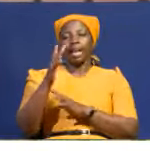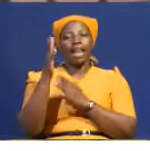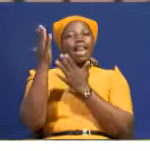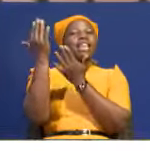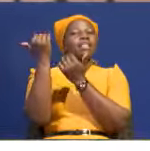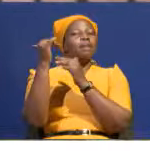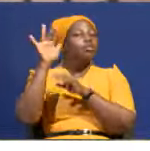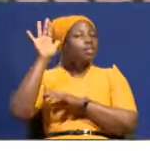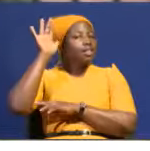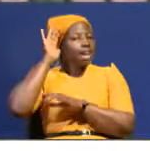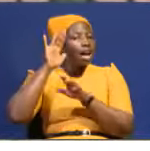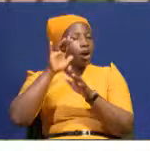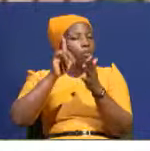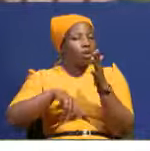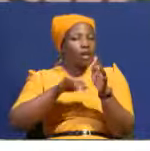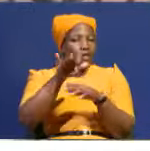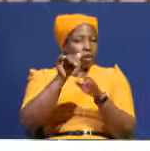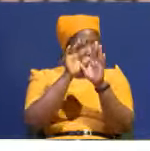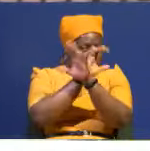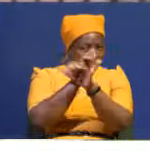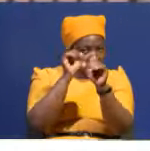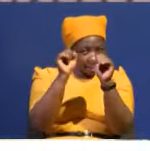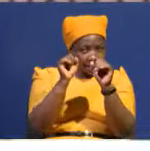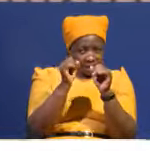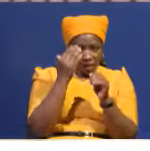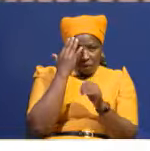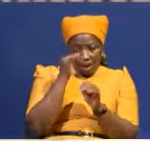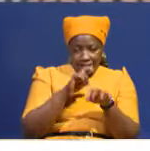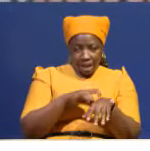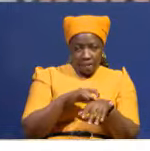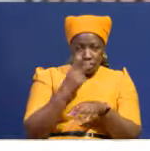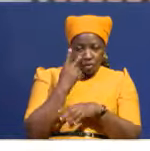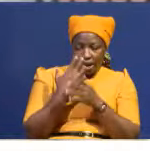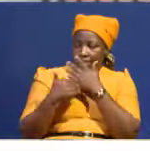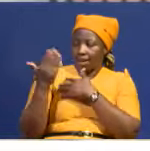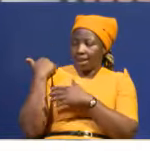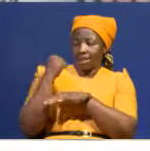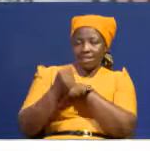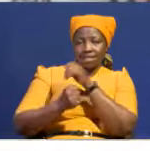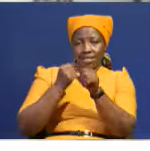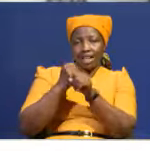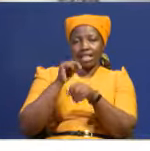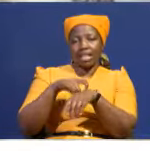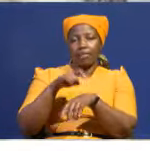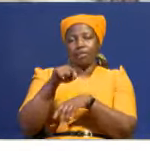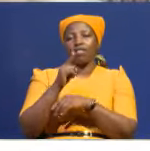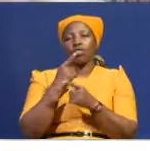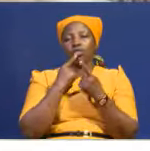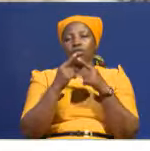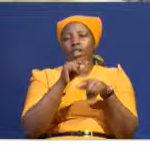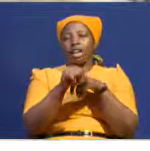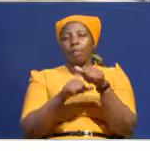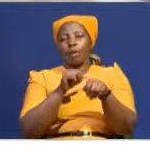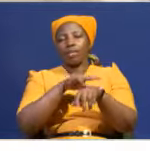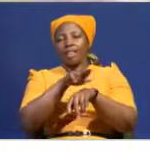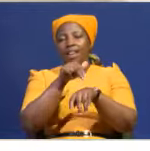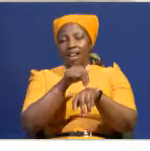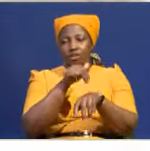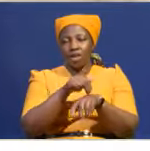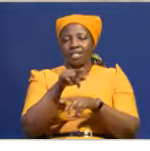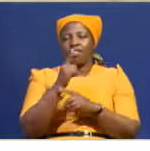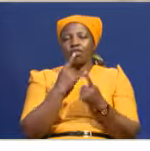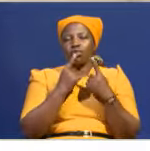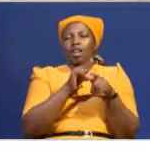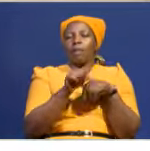kuyasikia kutoka kwa rais, ama tukiangalia tu mwaka jana alipokuwa anazungumzia kuhusu masuala ya kuhusu taifa hili, alikuwa anazungumzia